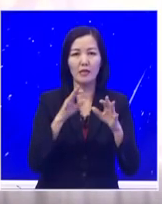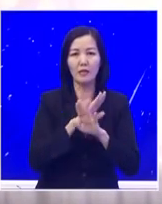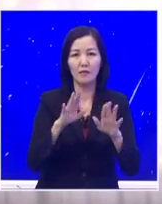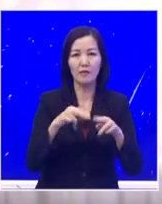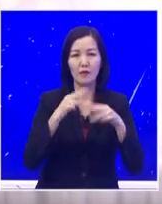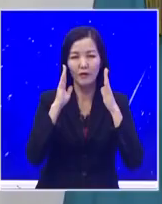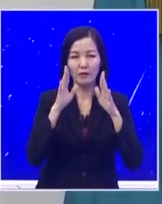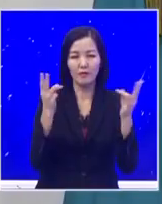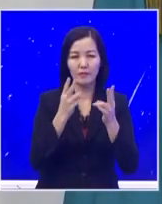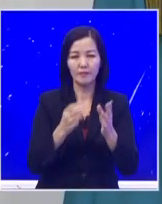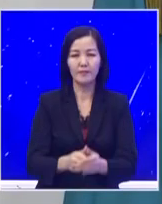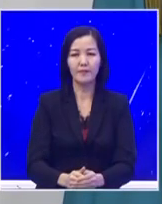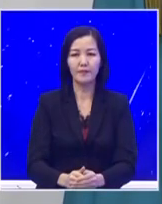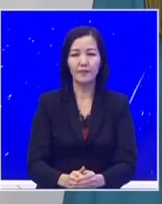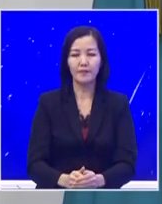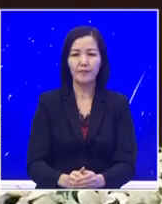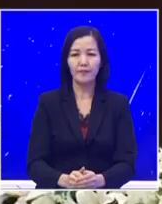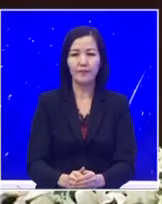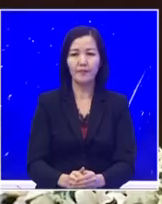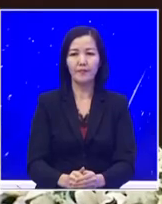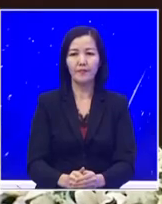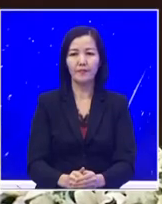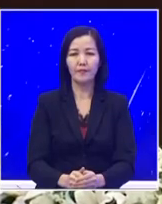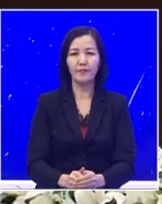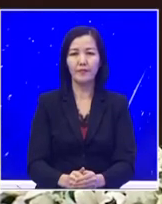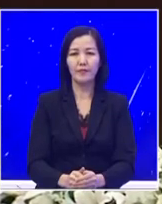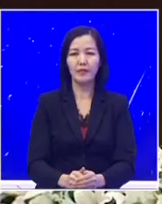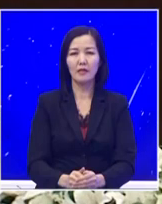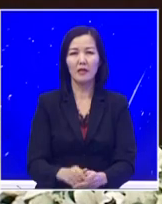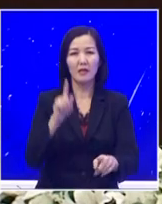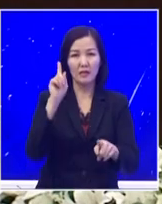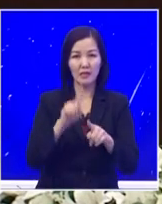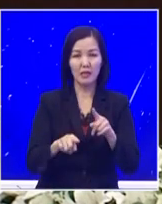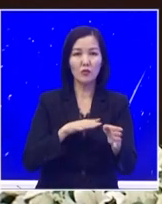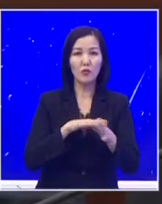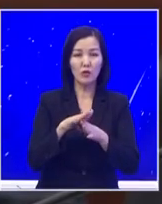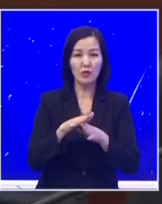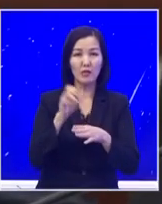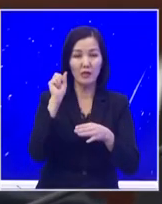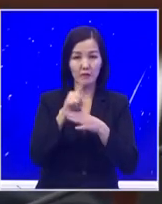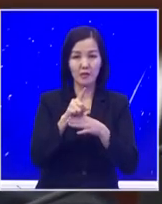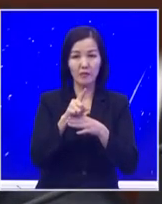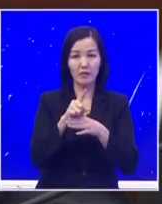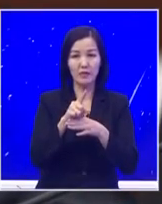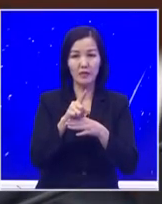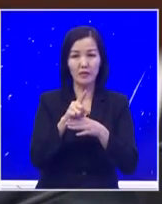тапсырды. Хотя они говорили, что в прошлом году это... Ойланбай жасайсындар да, заявку бересіндер, соның